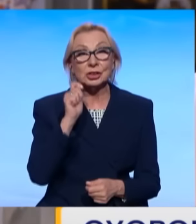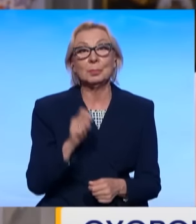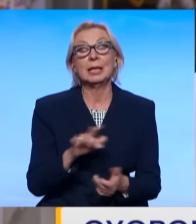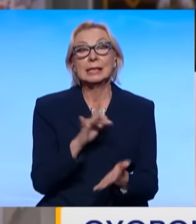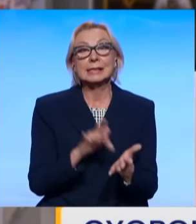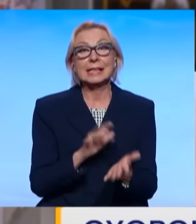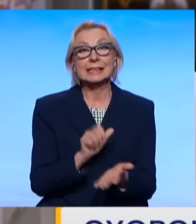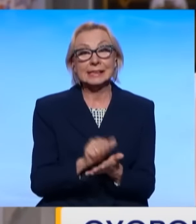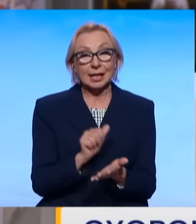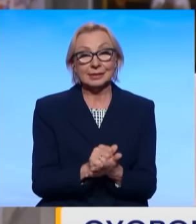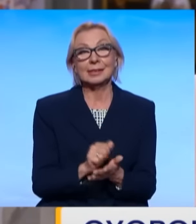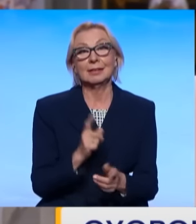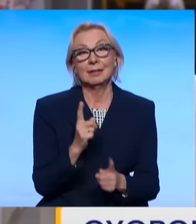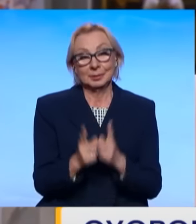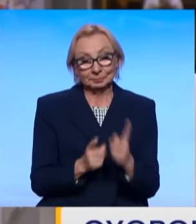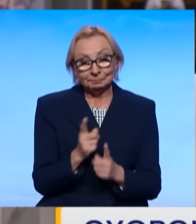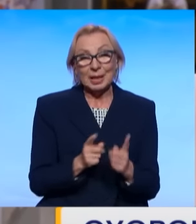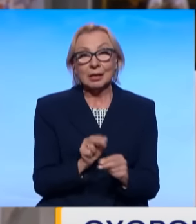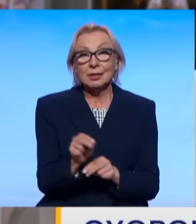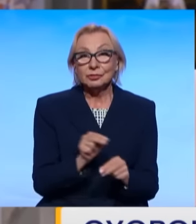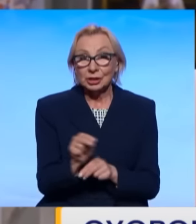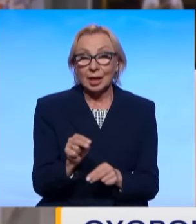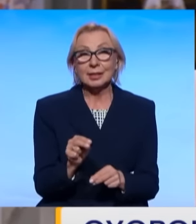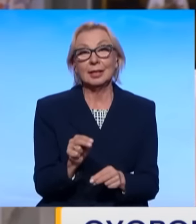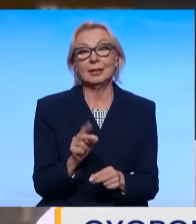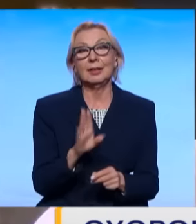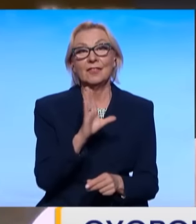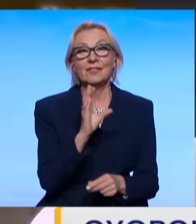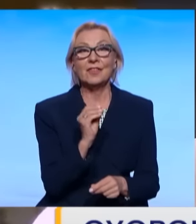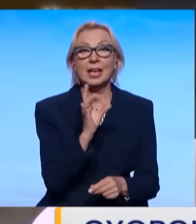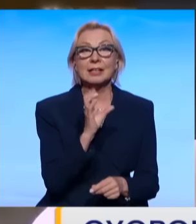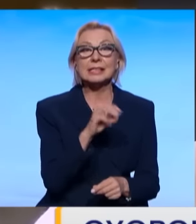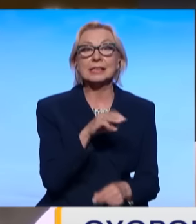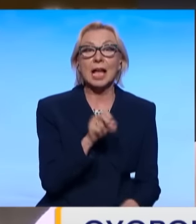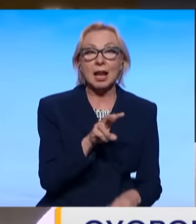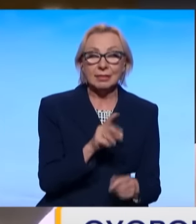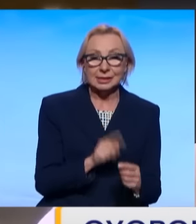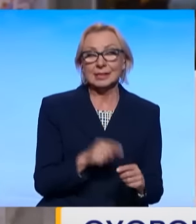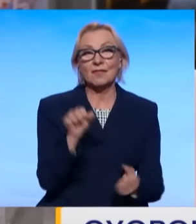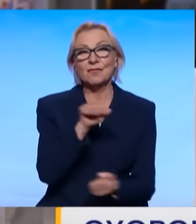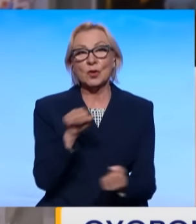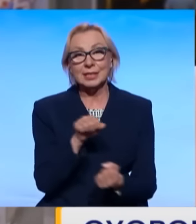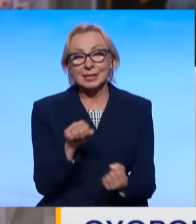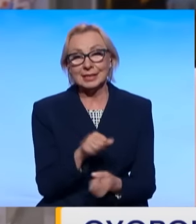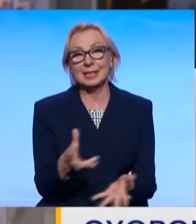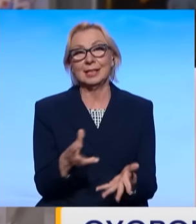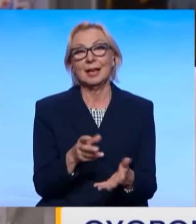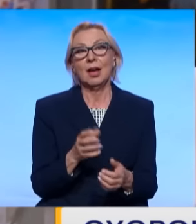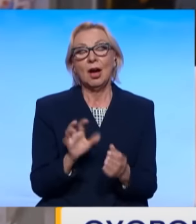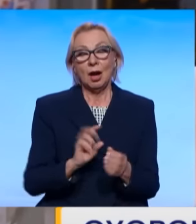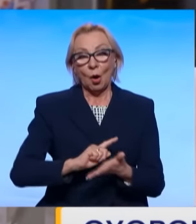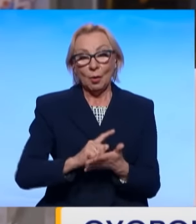зайнятості видає ваучери на перенавчання. Це і верстальниці, водії автотранспорту, операторки